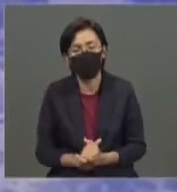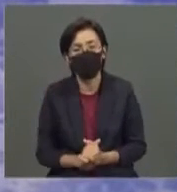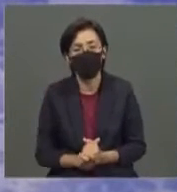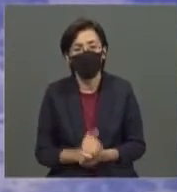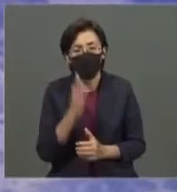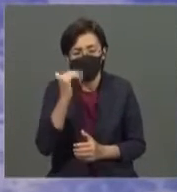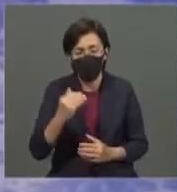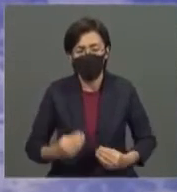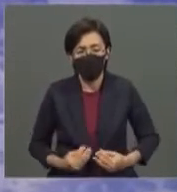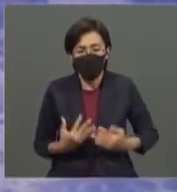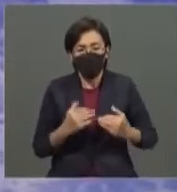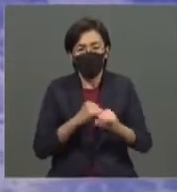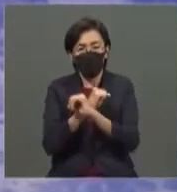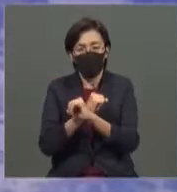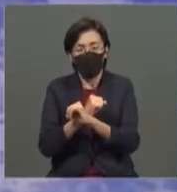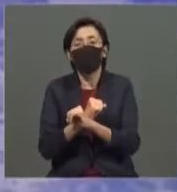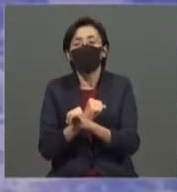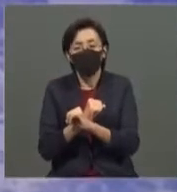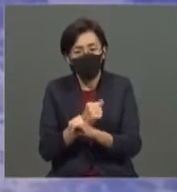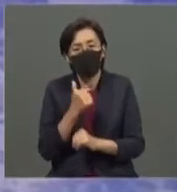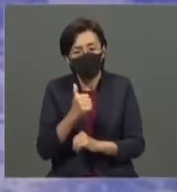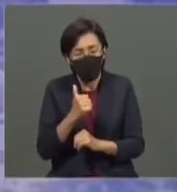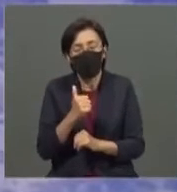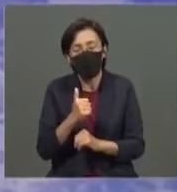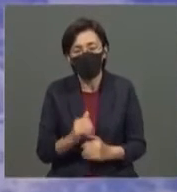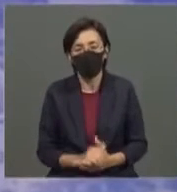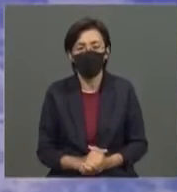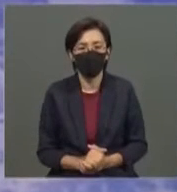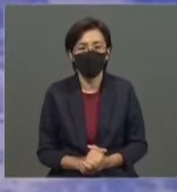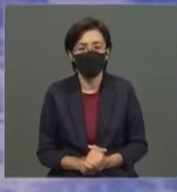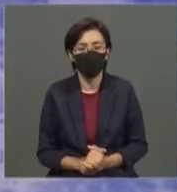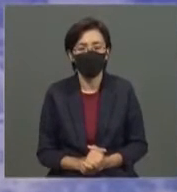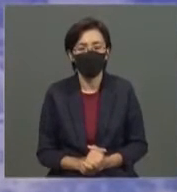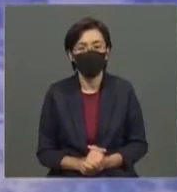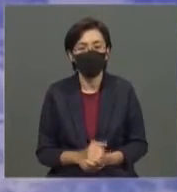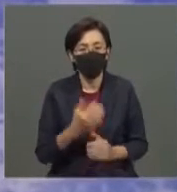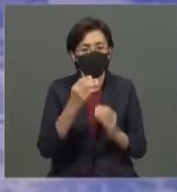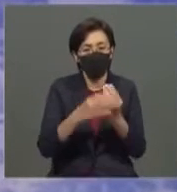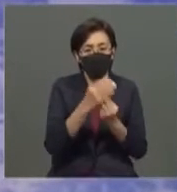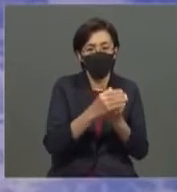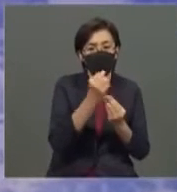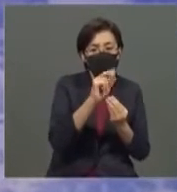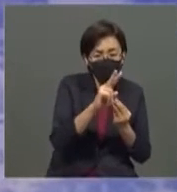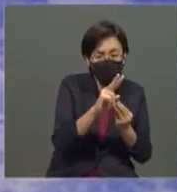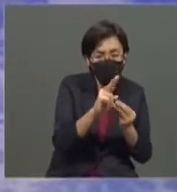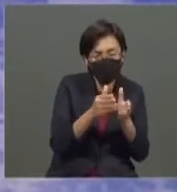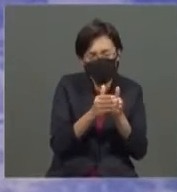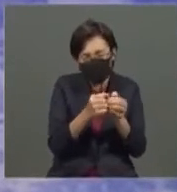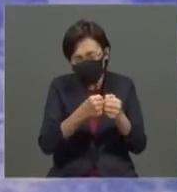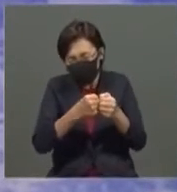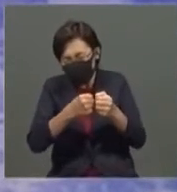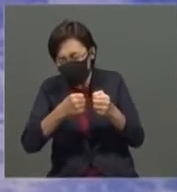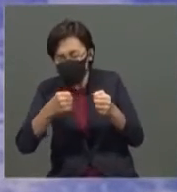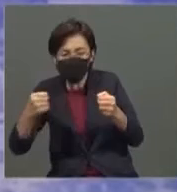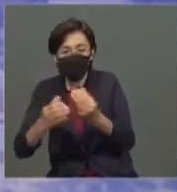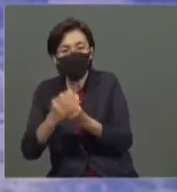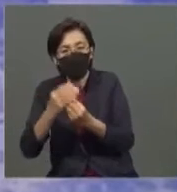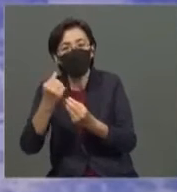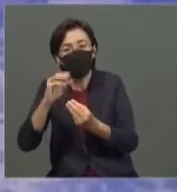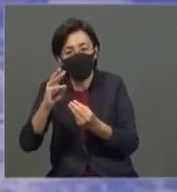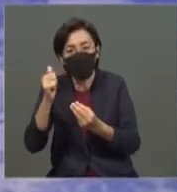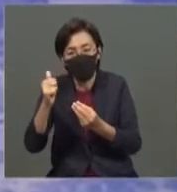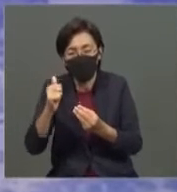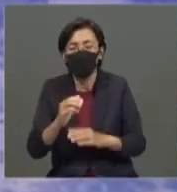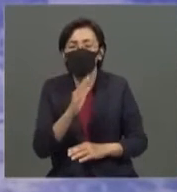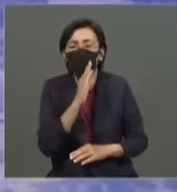ภูมิคุ้มกันเนี่ยก็ยังครอบคลุมไปถึงเพราะฉะนั้นถ้าเขายืดได้มีการบริหารวัคซีนนะครับไม่ว่าจะเป็นเรื่องการบริหารคนที่จะ